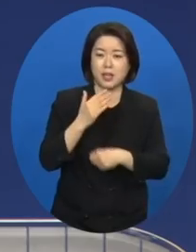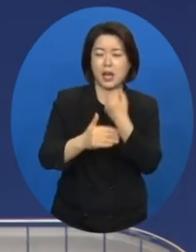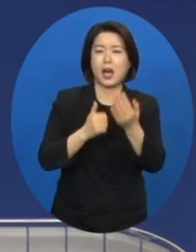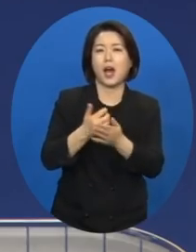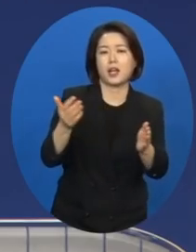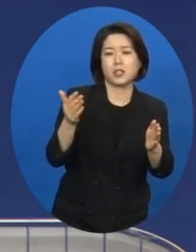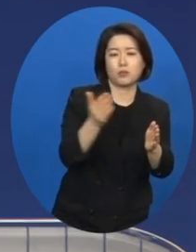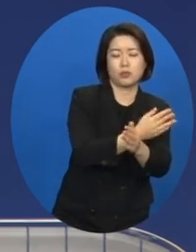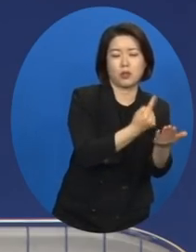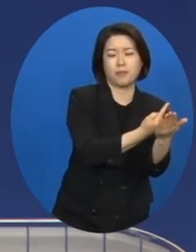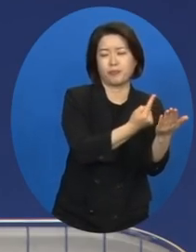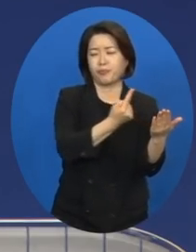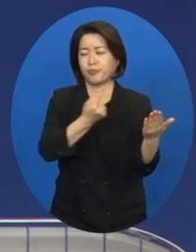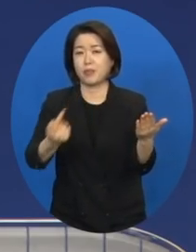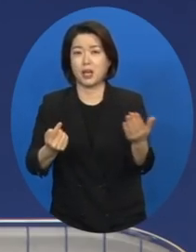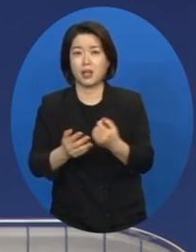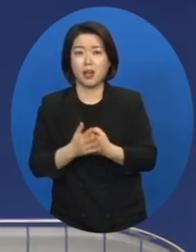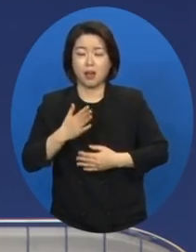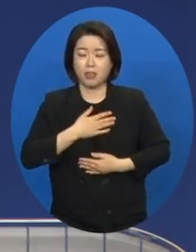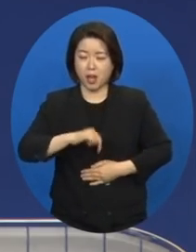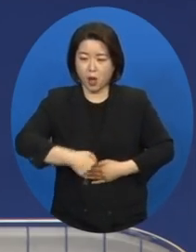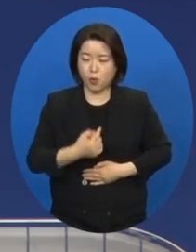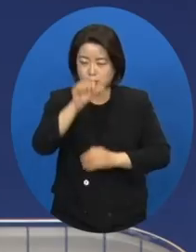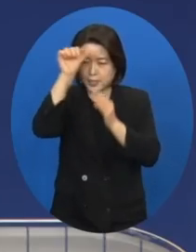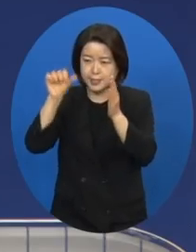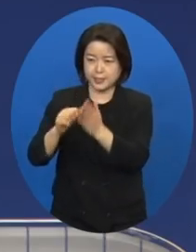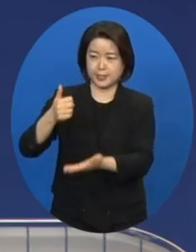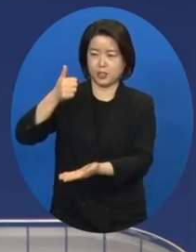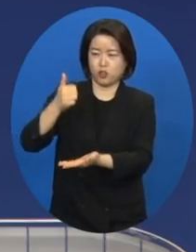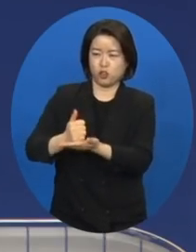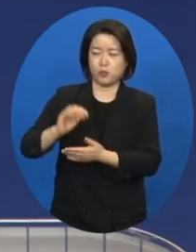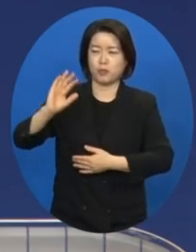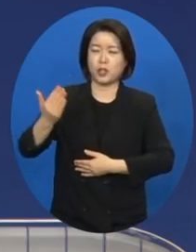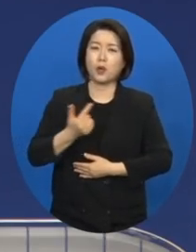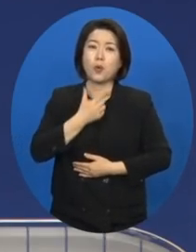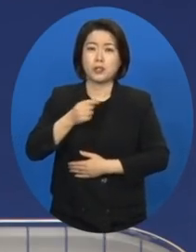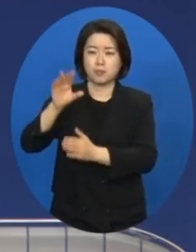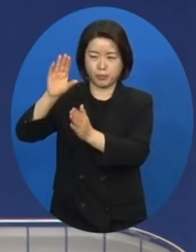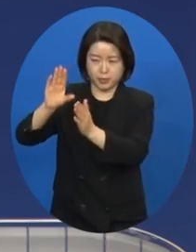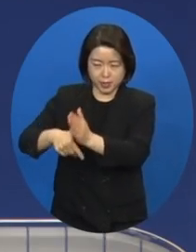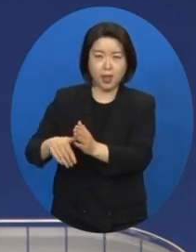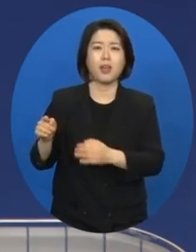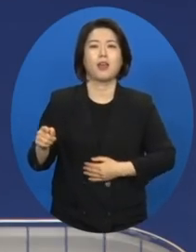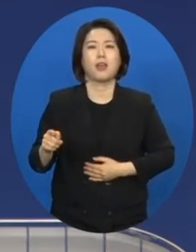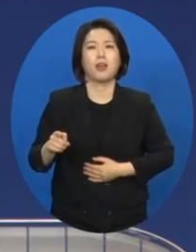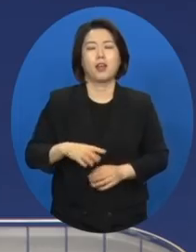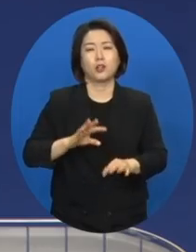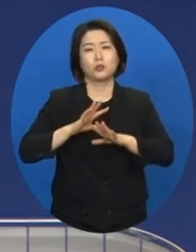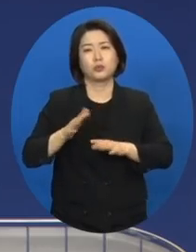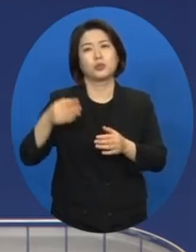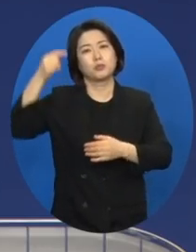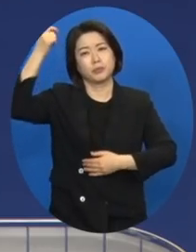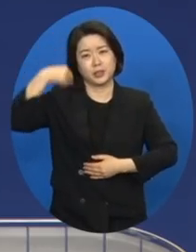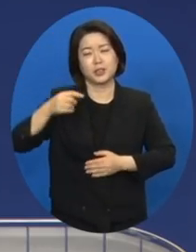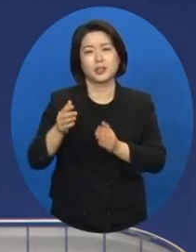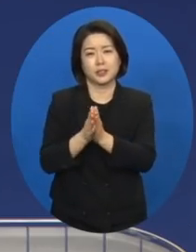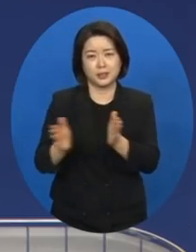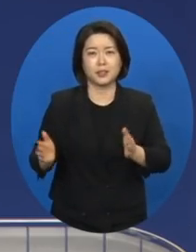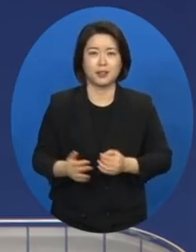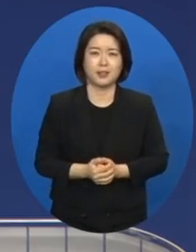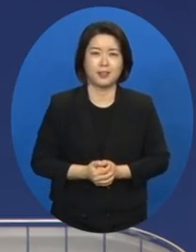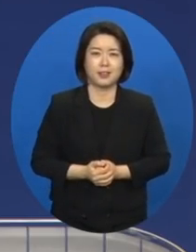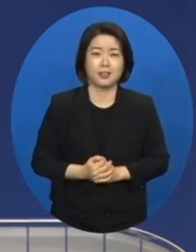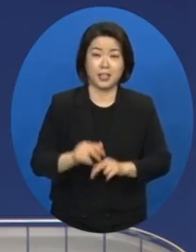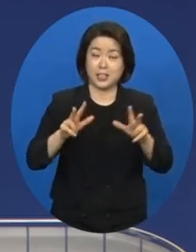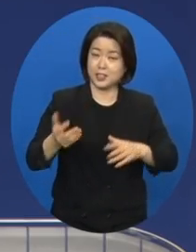하나님으로부터 떨어져 나가서 내가 스스로 인생의 주인이 되고자 했을 때 두려움을 느끼기 시작했다라는 거예요. 그러니까 우리가